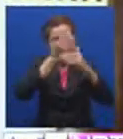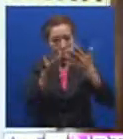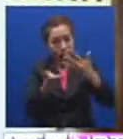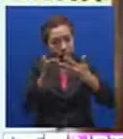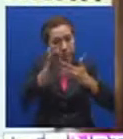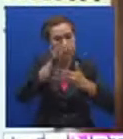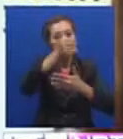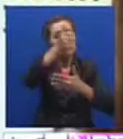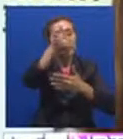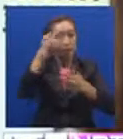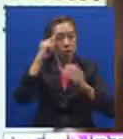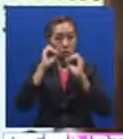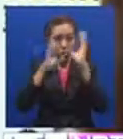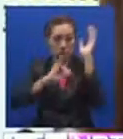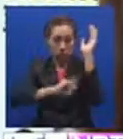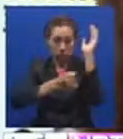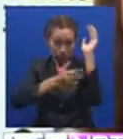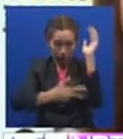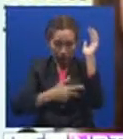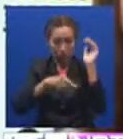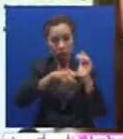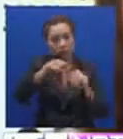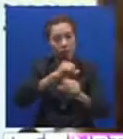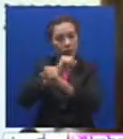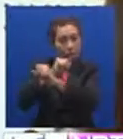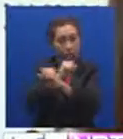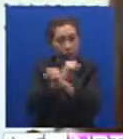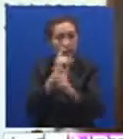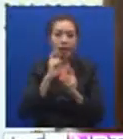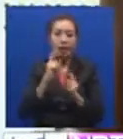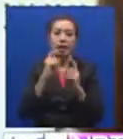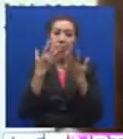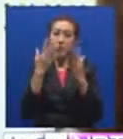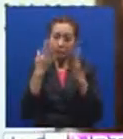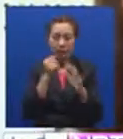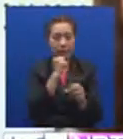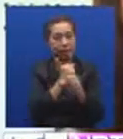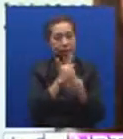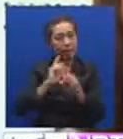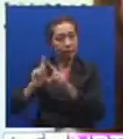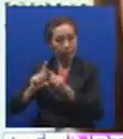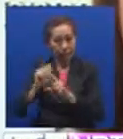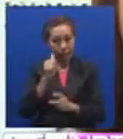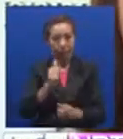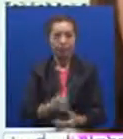ใน 3จังหวัดชายแดนภาคใต้มีความปลอดภัยในชีวิตในการปฏิบัติหน้าที่